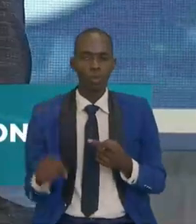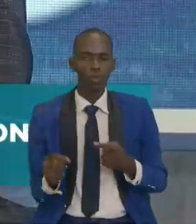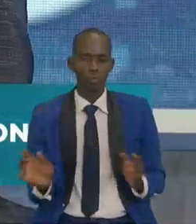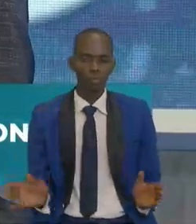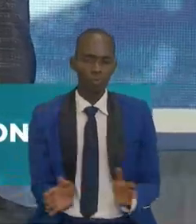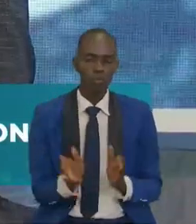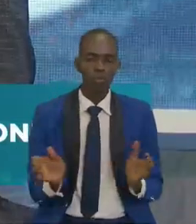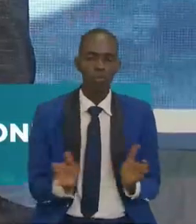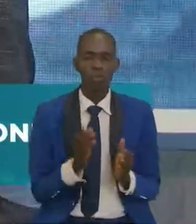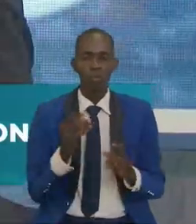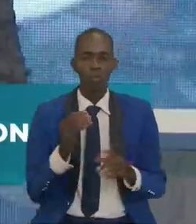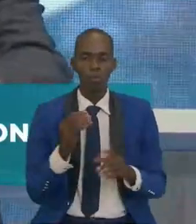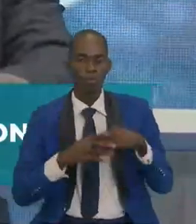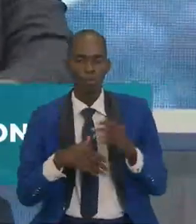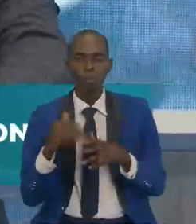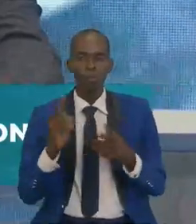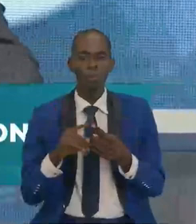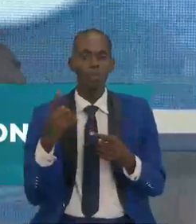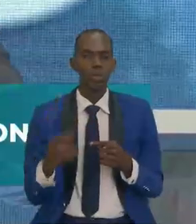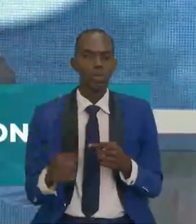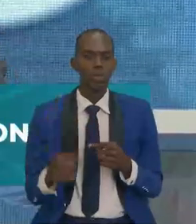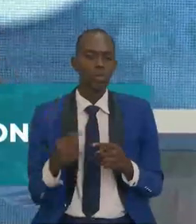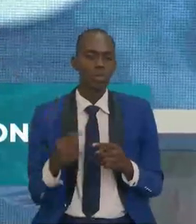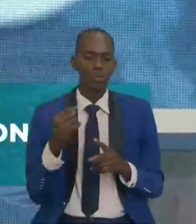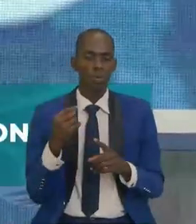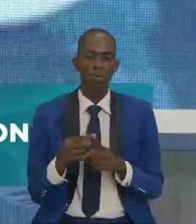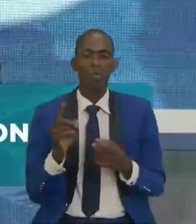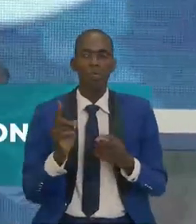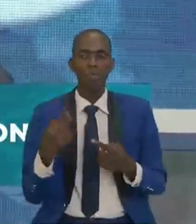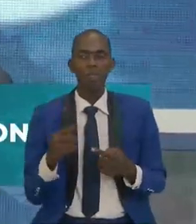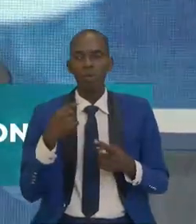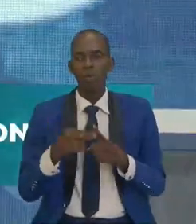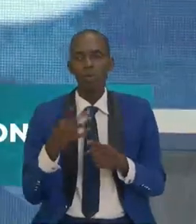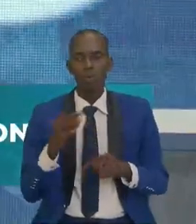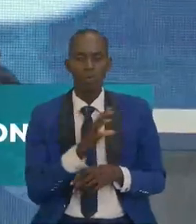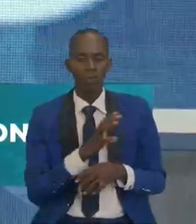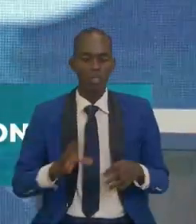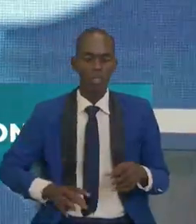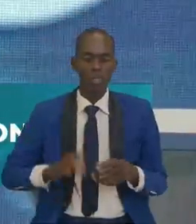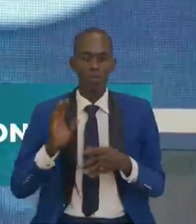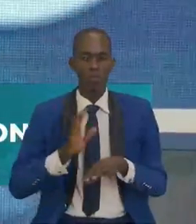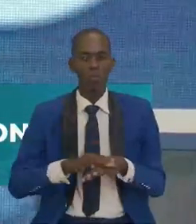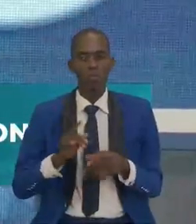au message, à l'exhortation, au message,